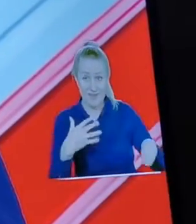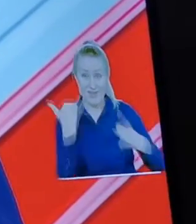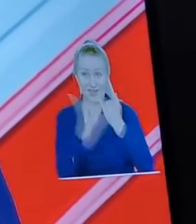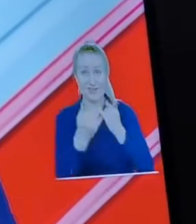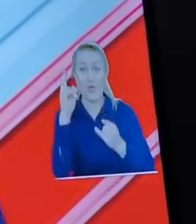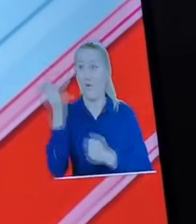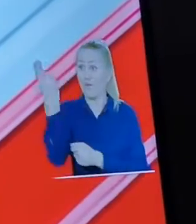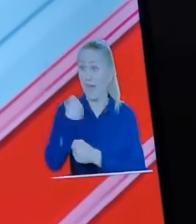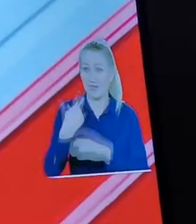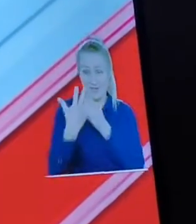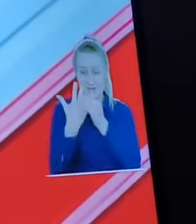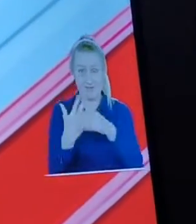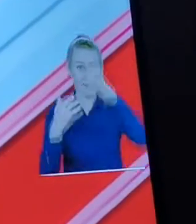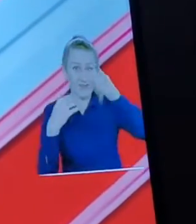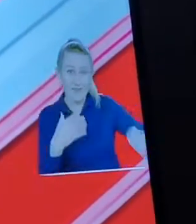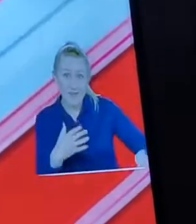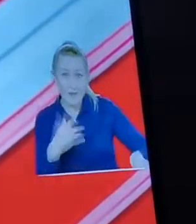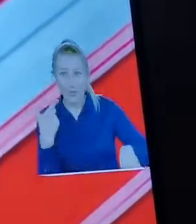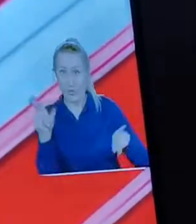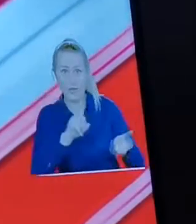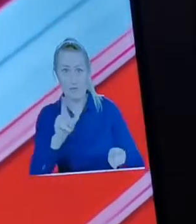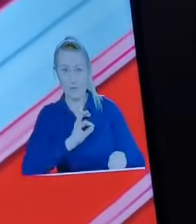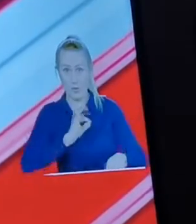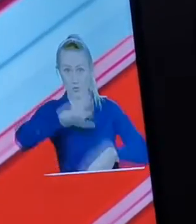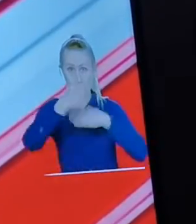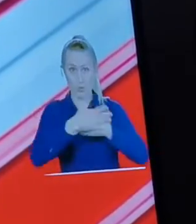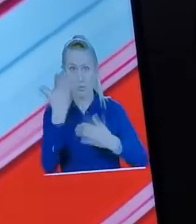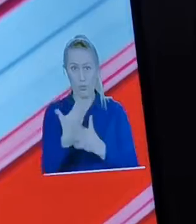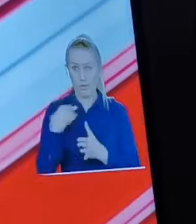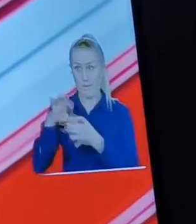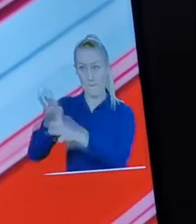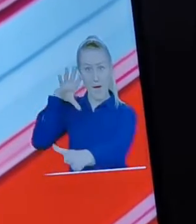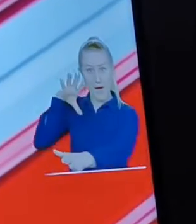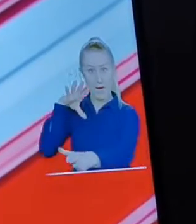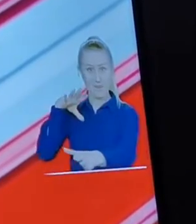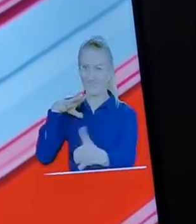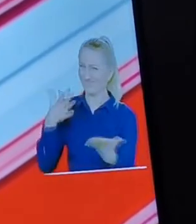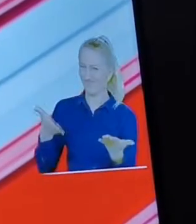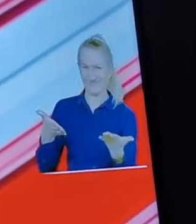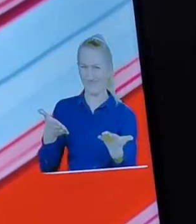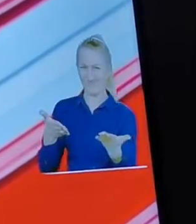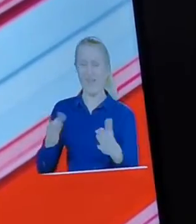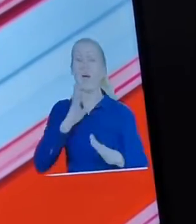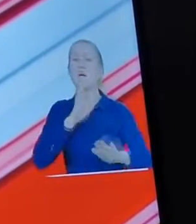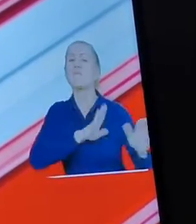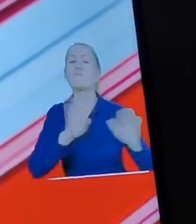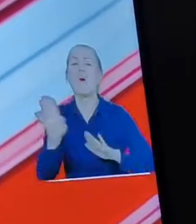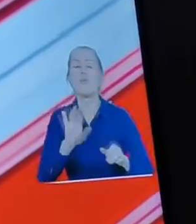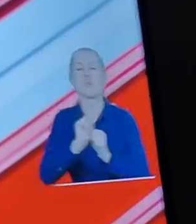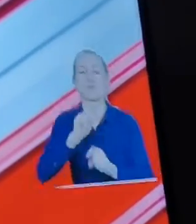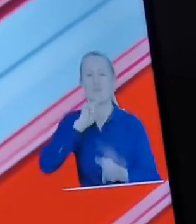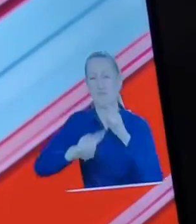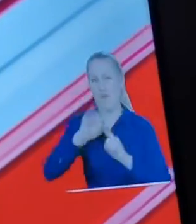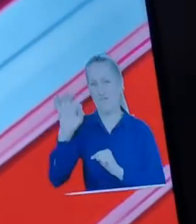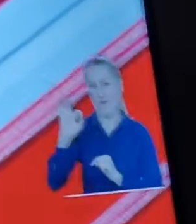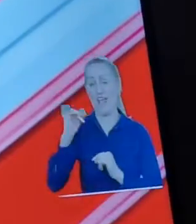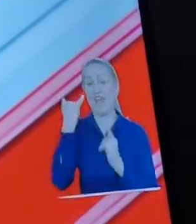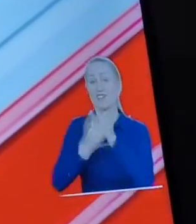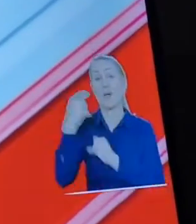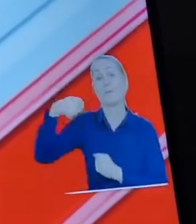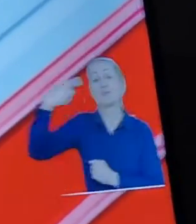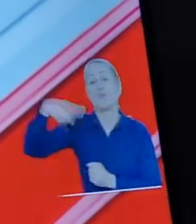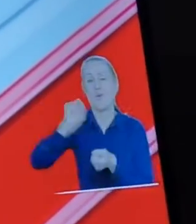chwilę zdjąć, to przecież nie znaczy, że unieważniasz swoje małżeństwo. I podobnie jest z politykami, kiedy na przykład Andrzej